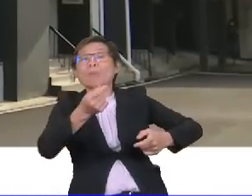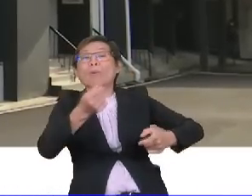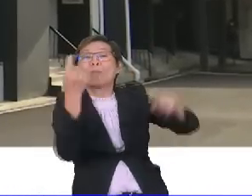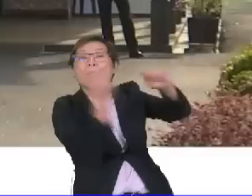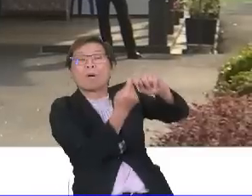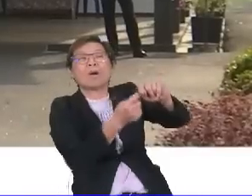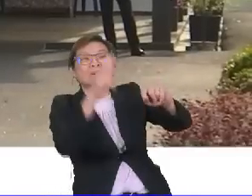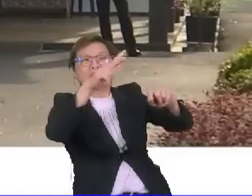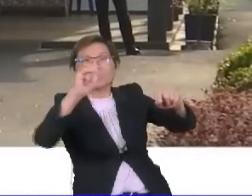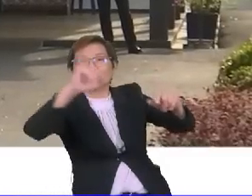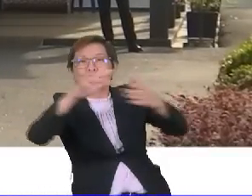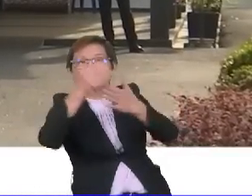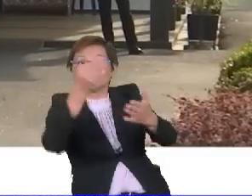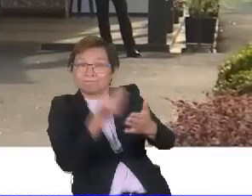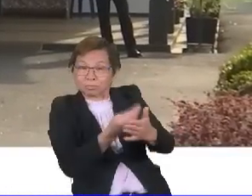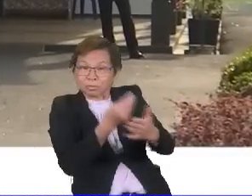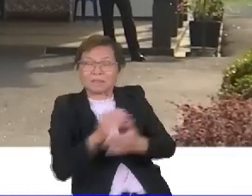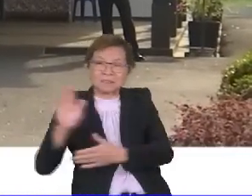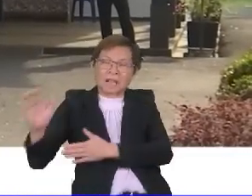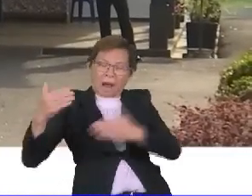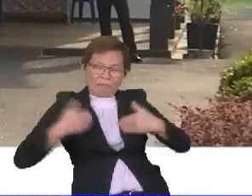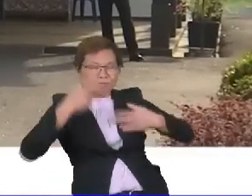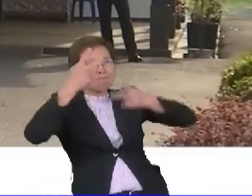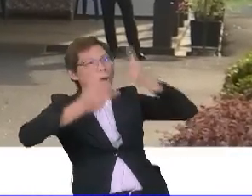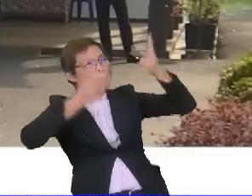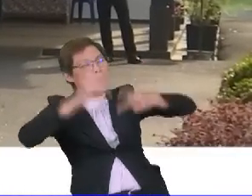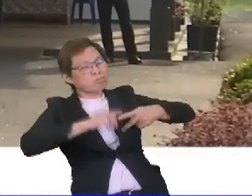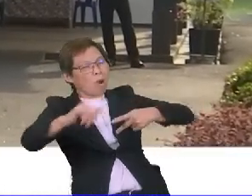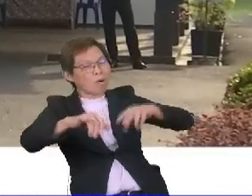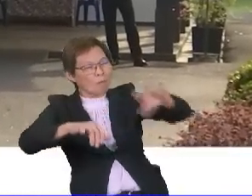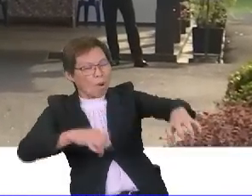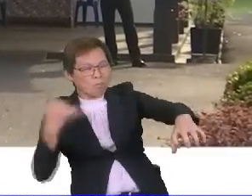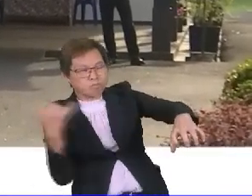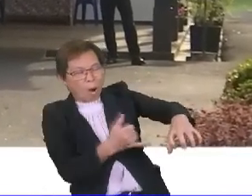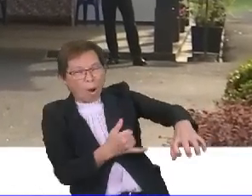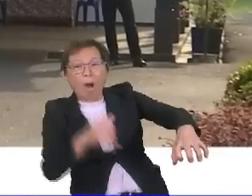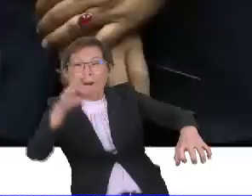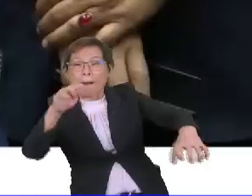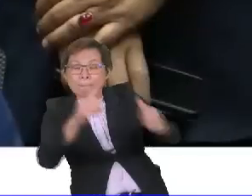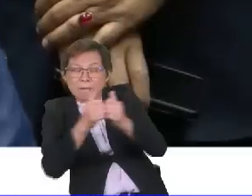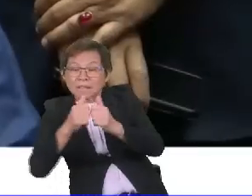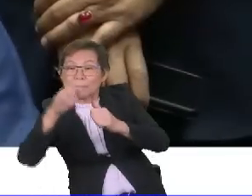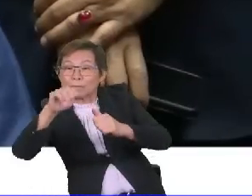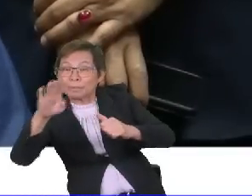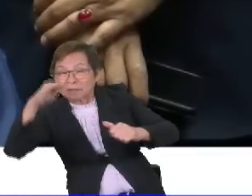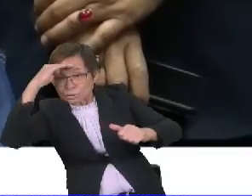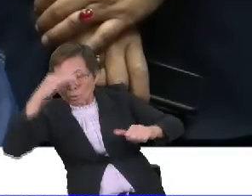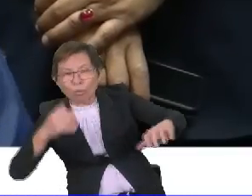kira-kira 300 juta Ringgit pihaknya akan mengadakan lautan ke tapak cadangan bisa membenci pesawat